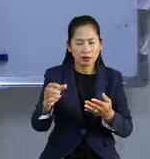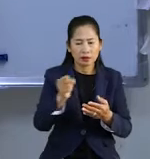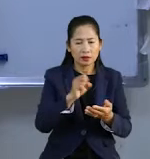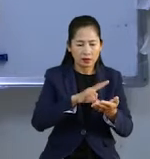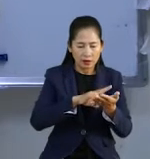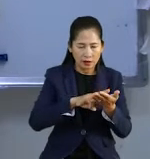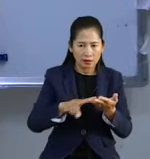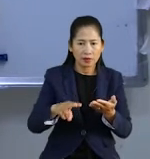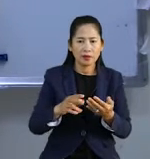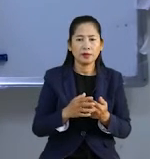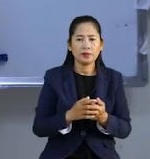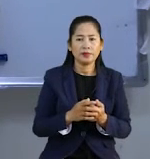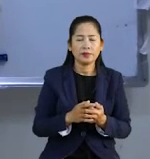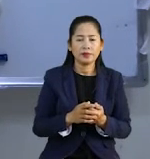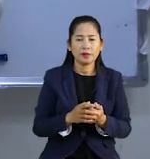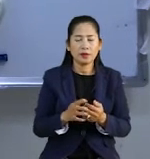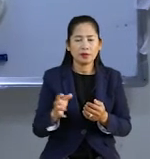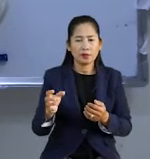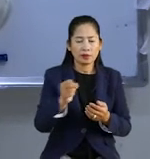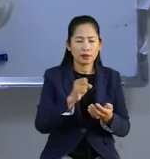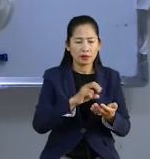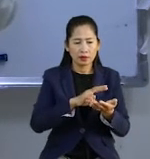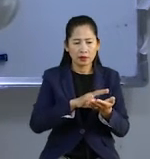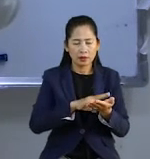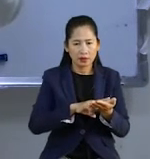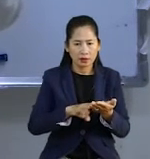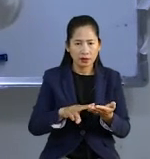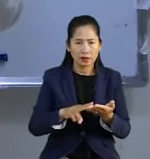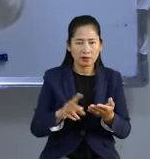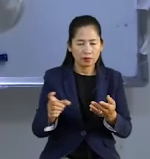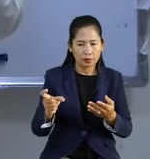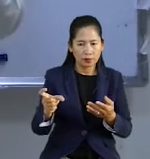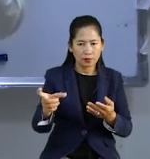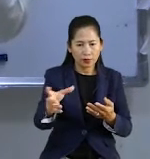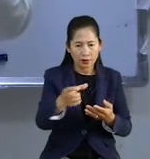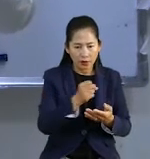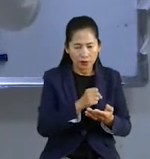จบในอนาไม่นะตรายประกันจวบ